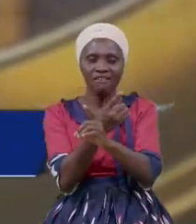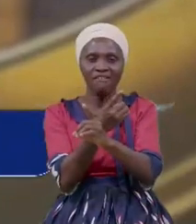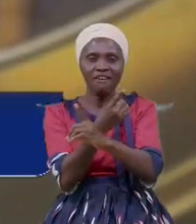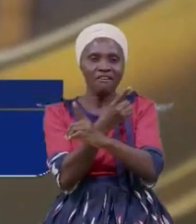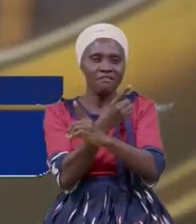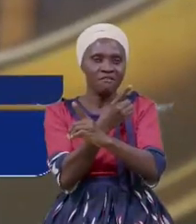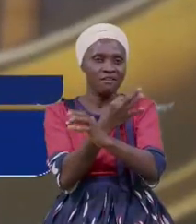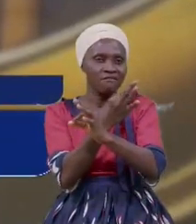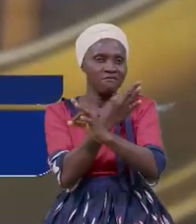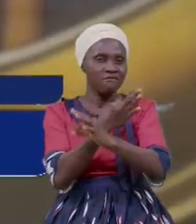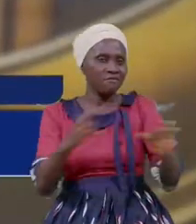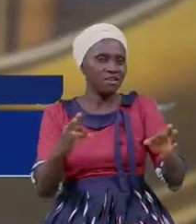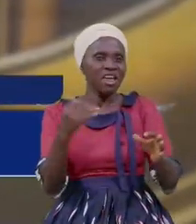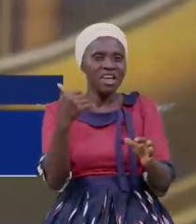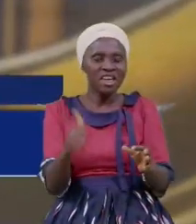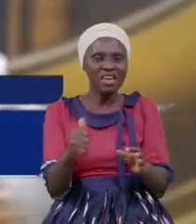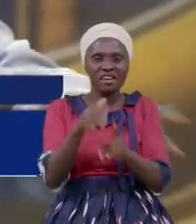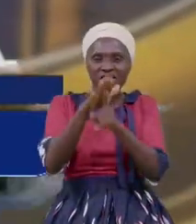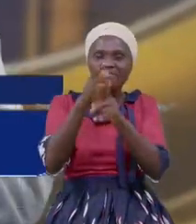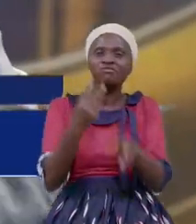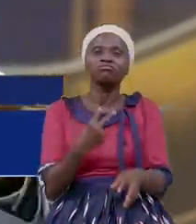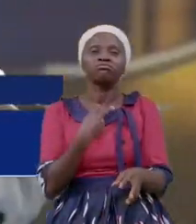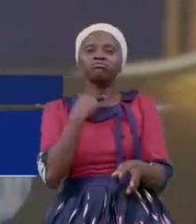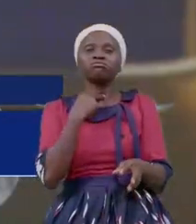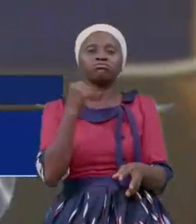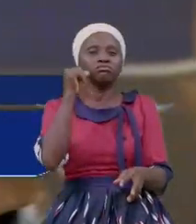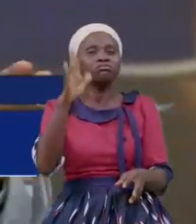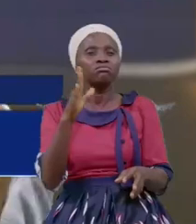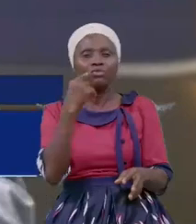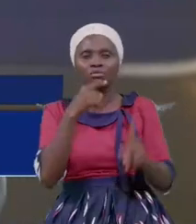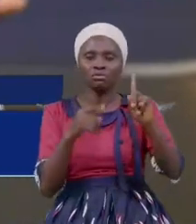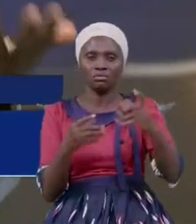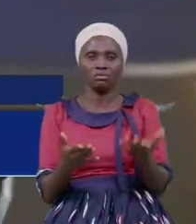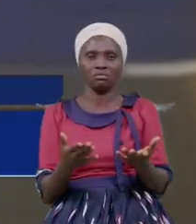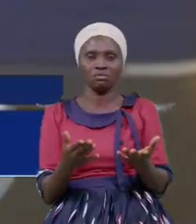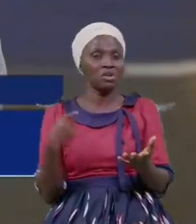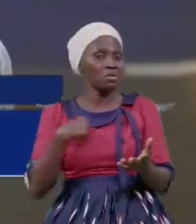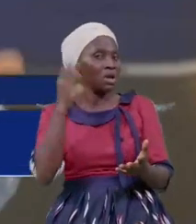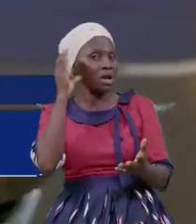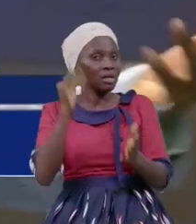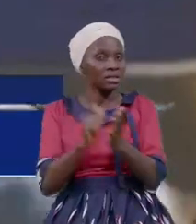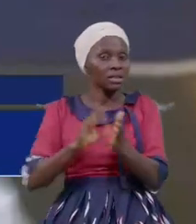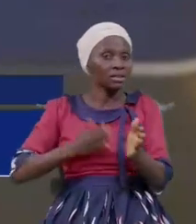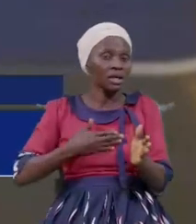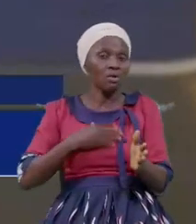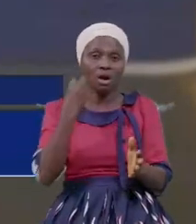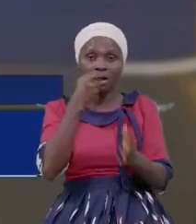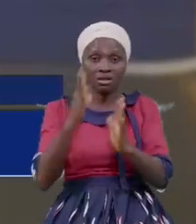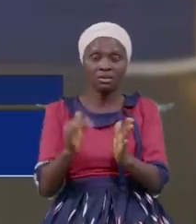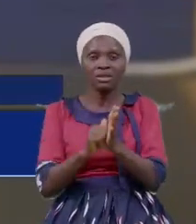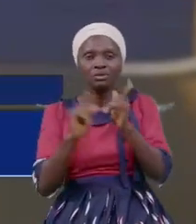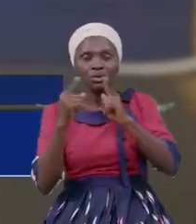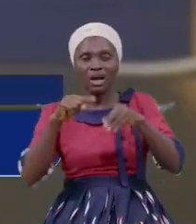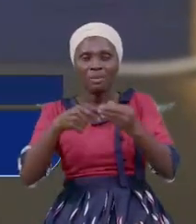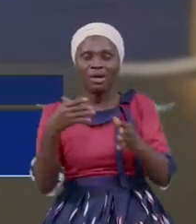nous avons entendu parler de la des femmes victime et nous le disons de telle manière de telle manière et nous